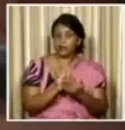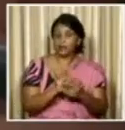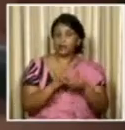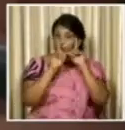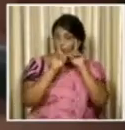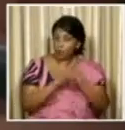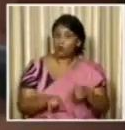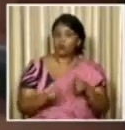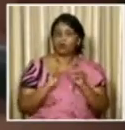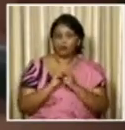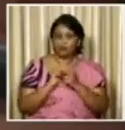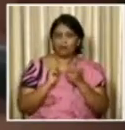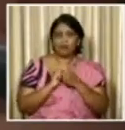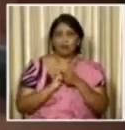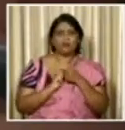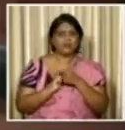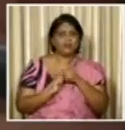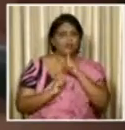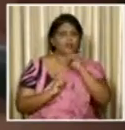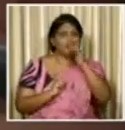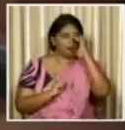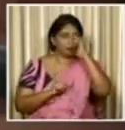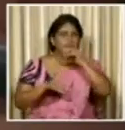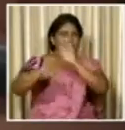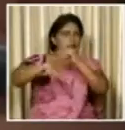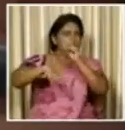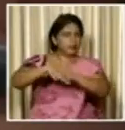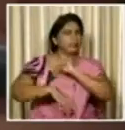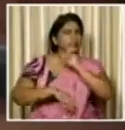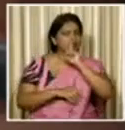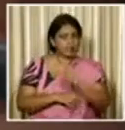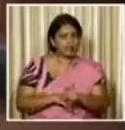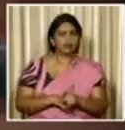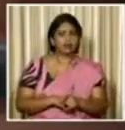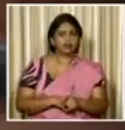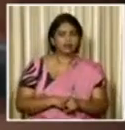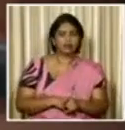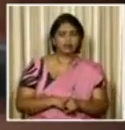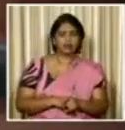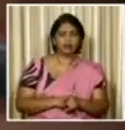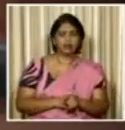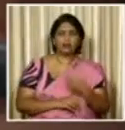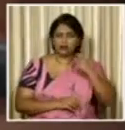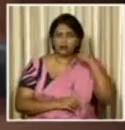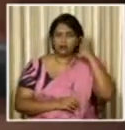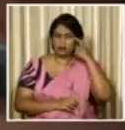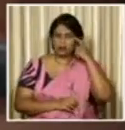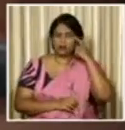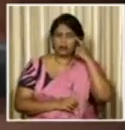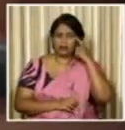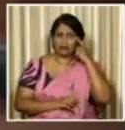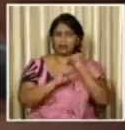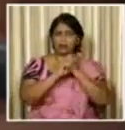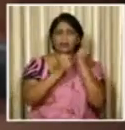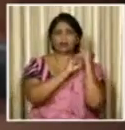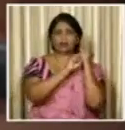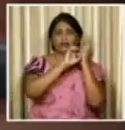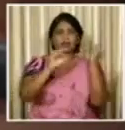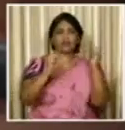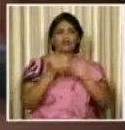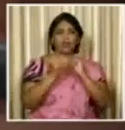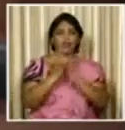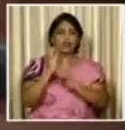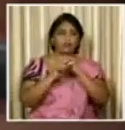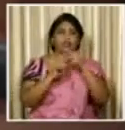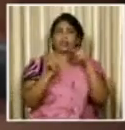minna mehmadaya siddhavi mintino kela katana ikurat angil langan laki noni, meten te meten, mata mata kai, singkole gawat angil la sumandiran menteri orang